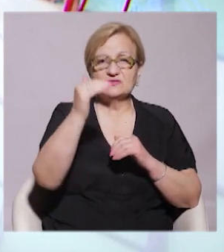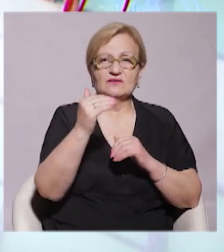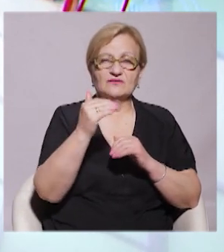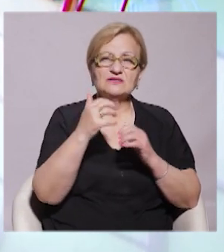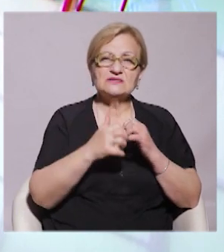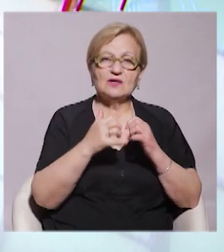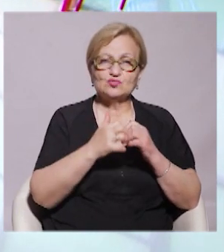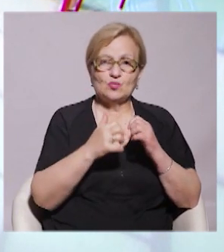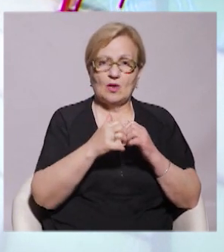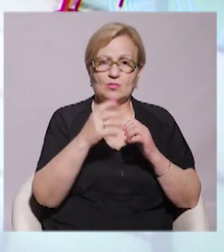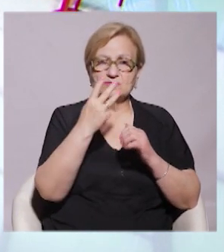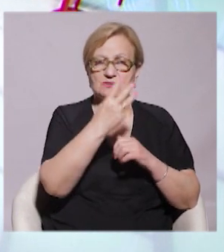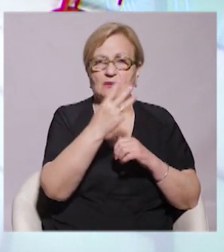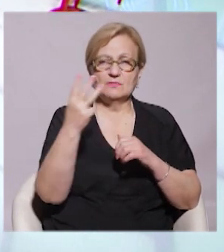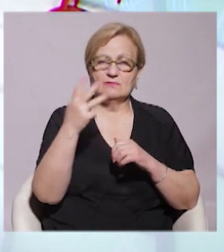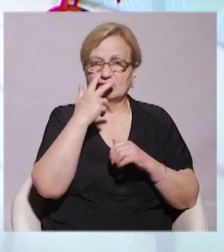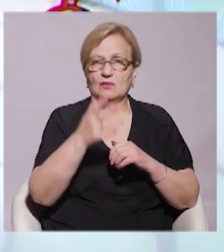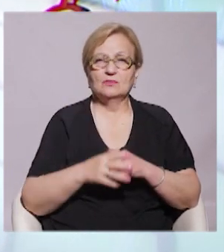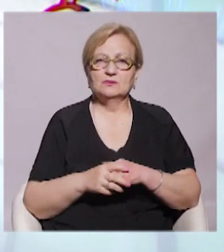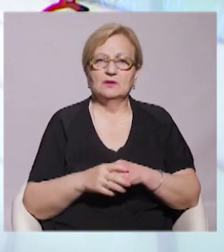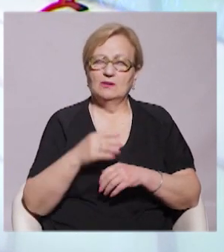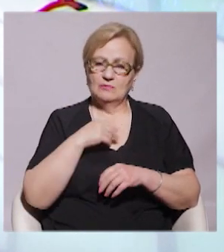სამიანები დამიწერეთ. მეც ჩავიხედები.